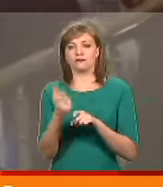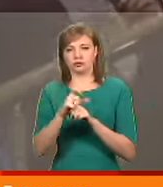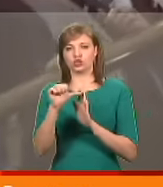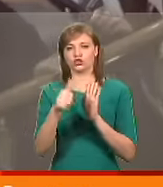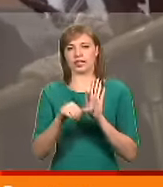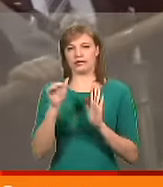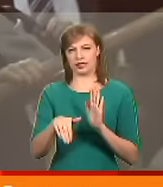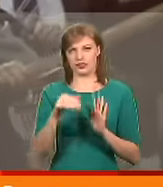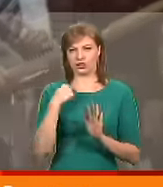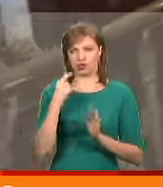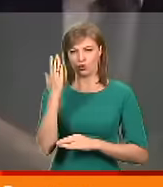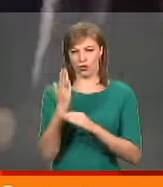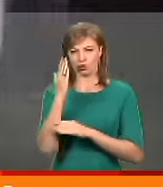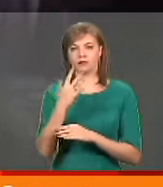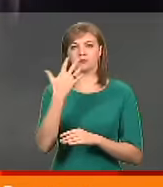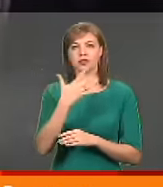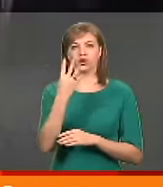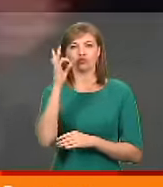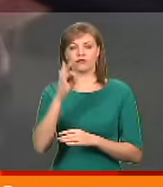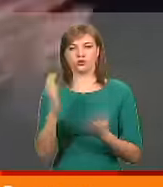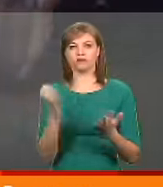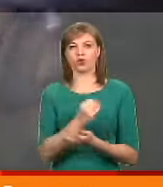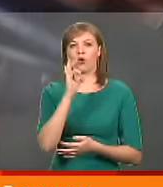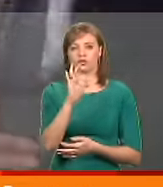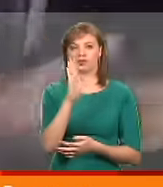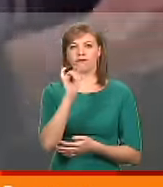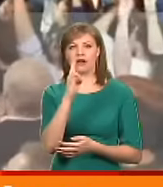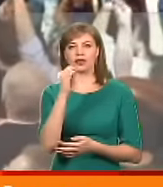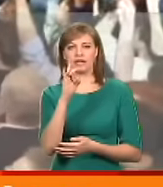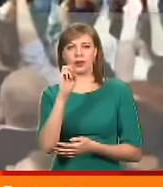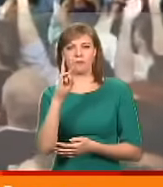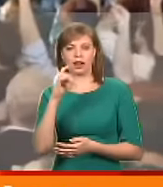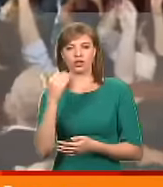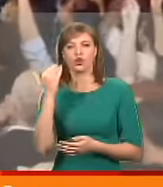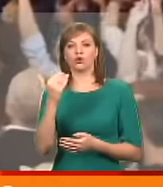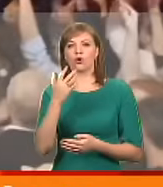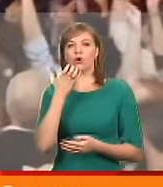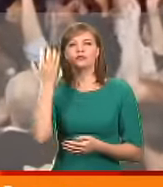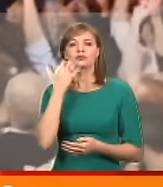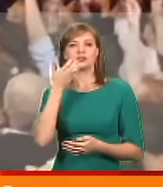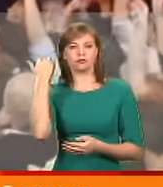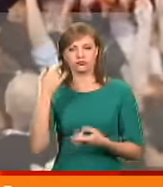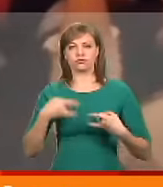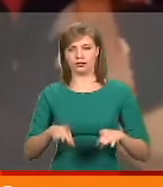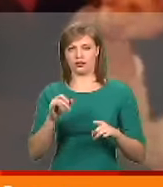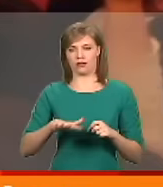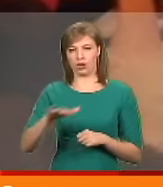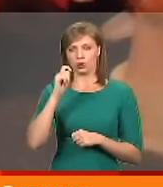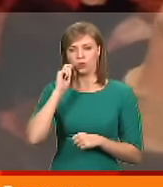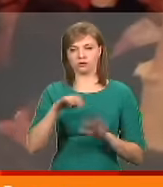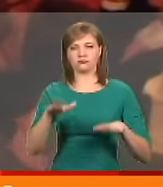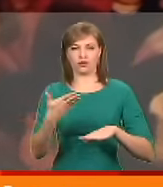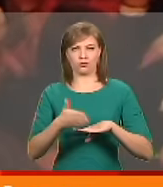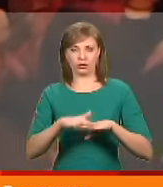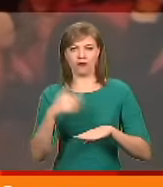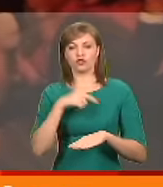тисяч голосів. 54% здобув Олександр Ван дер Белен. Його прадід народився на території сучасної України на